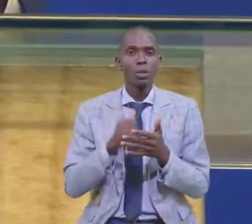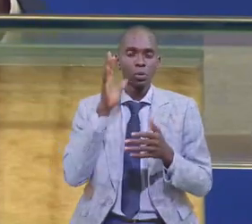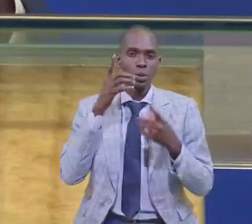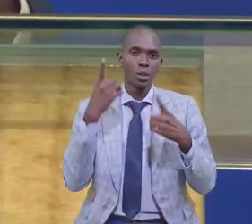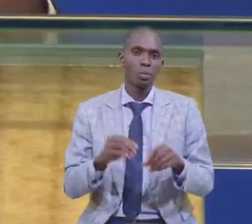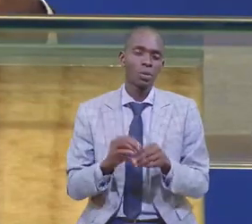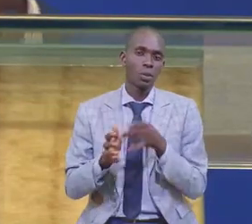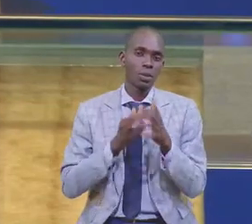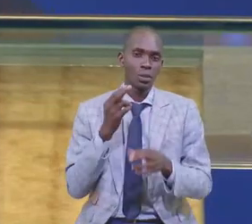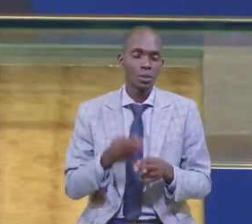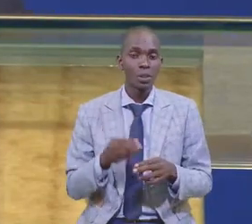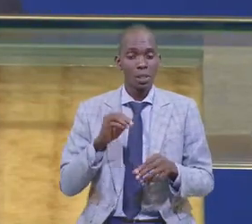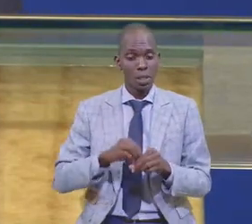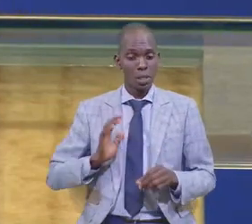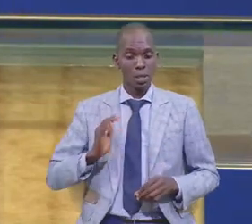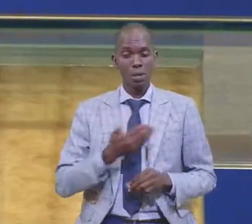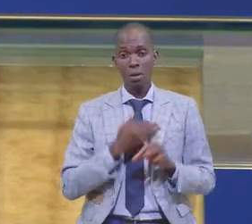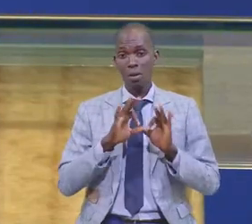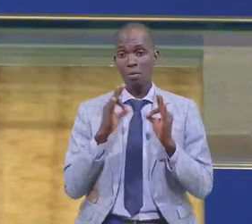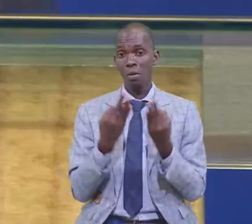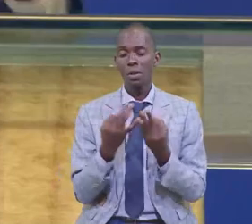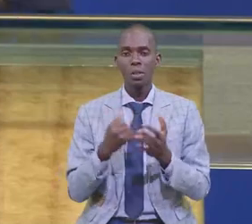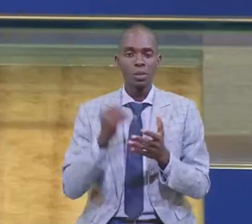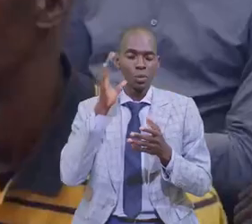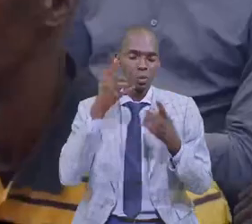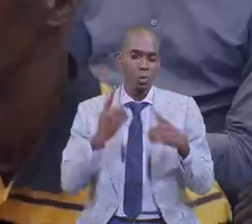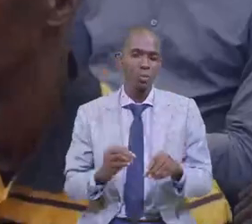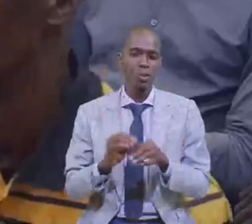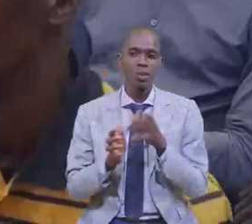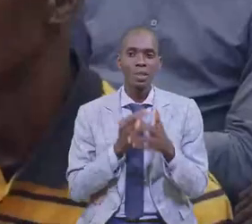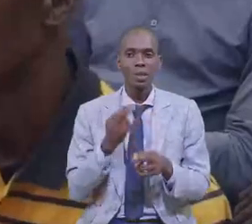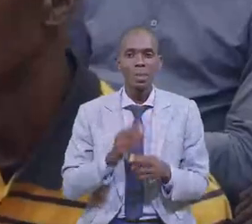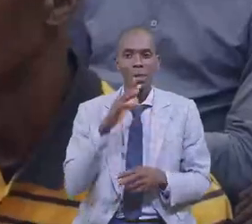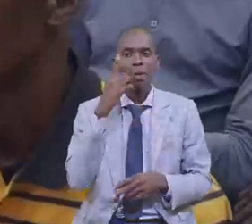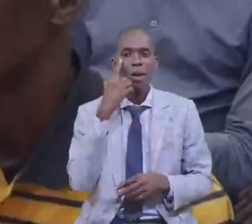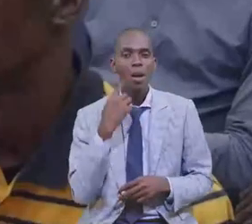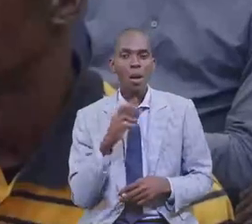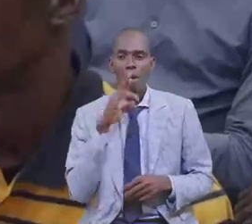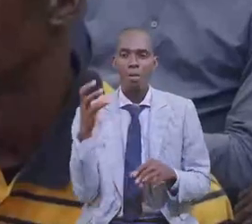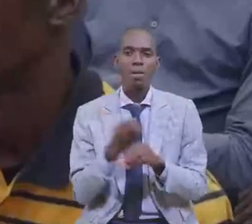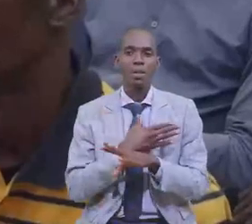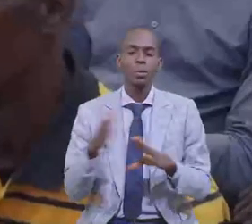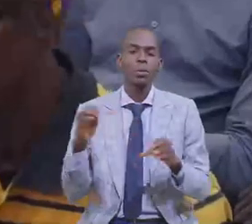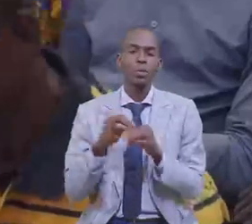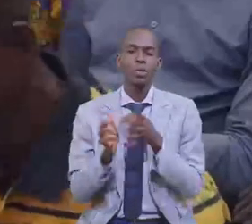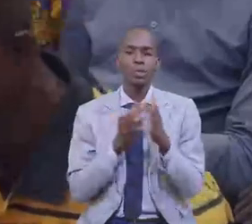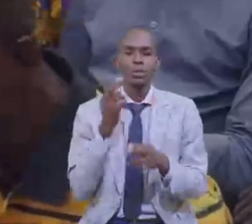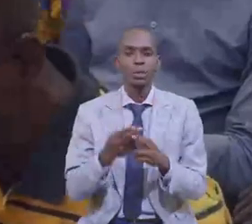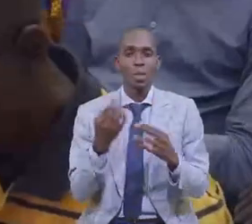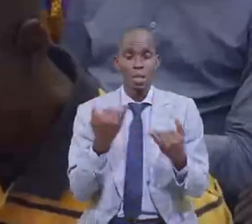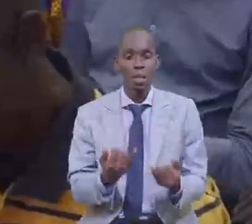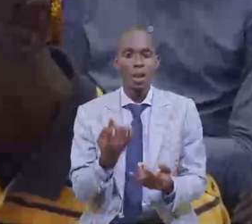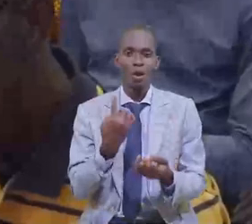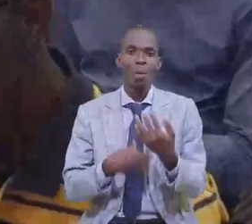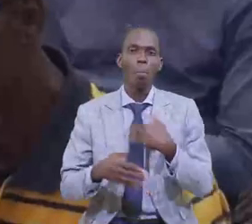fait. Dans notre famille, ce sera fait. Vos larmes sont déjà essuyées.